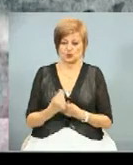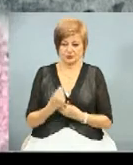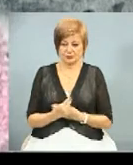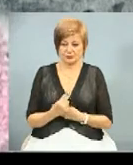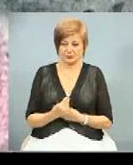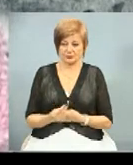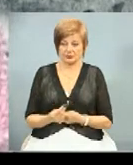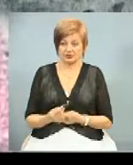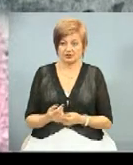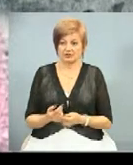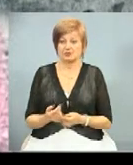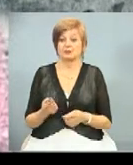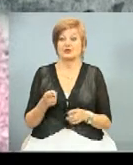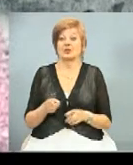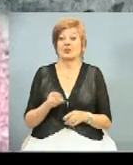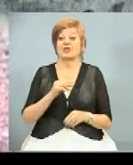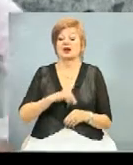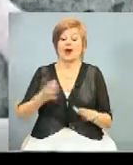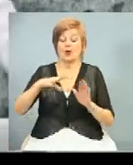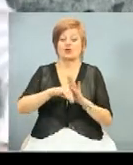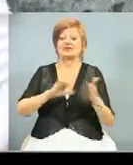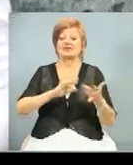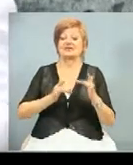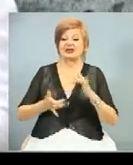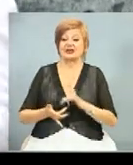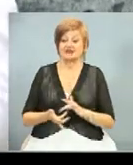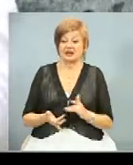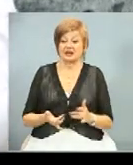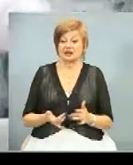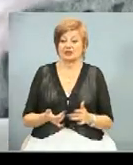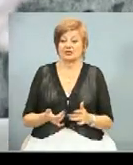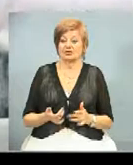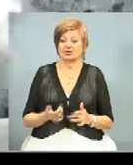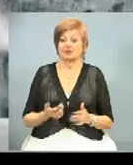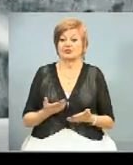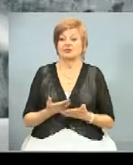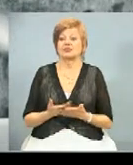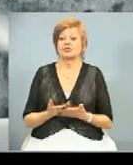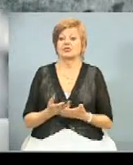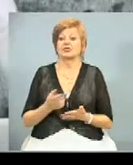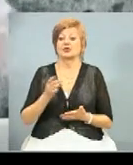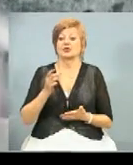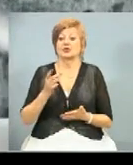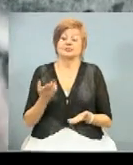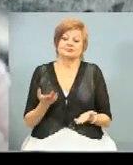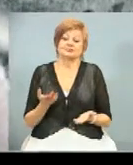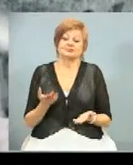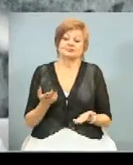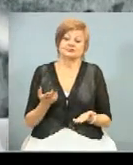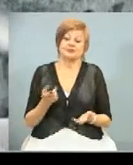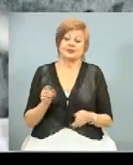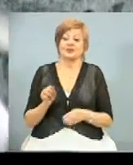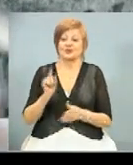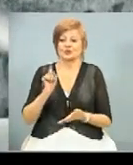самой. Он работает в интернете. Он вот так подставляет ногу и кто-то другой, и